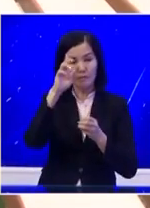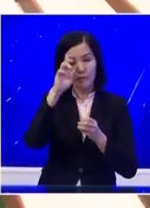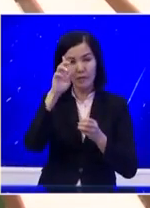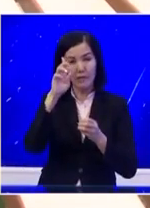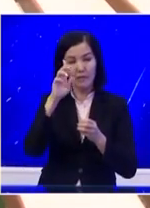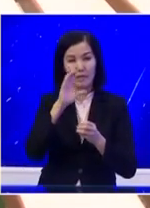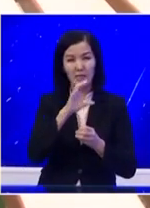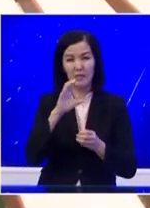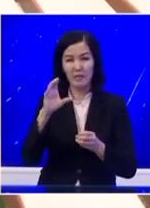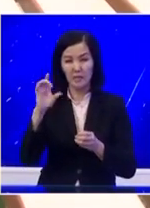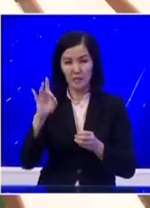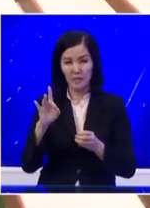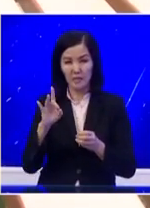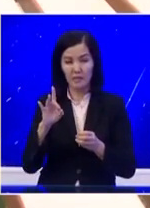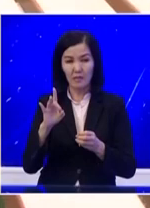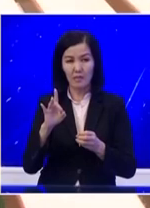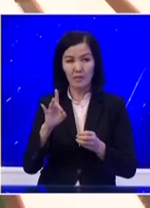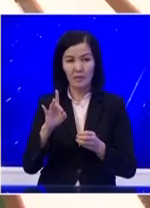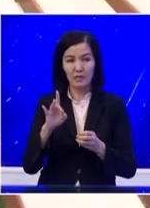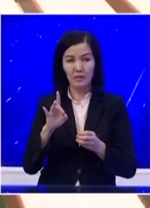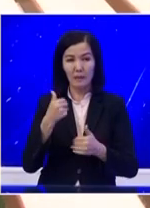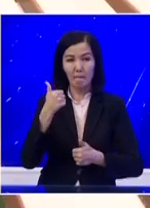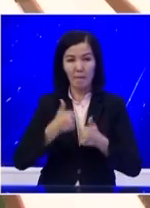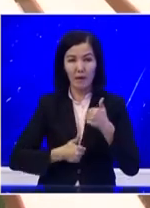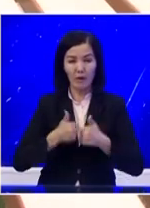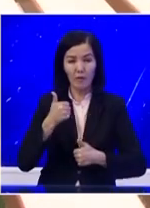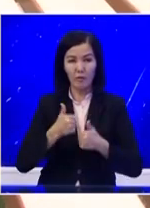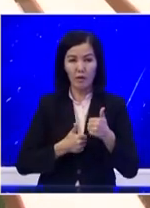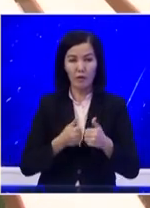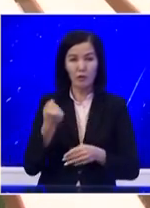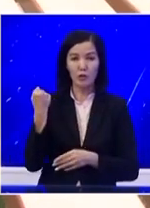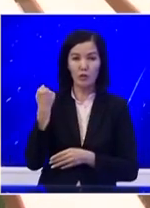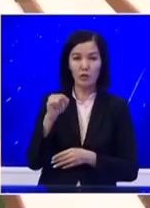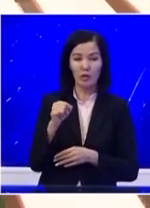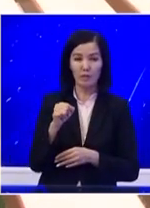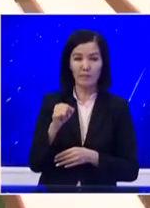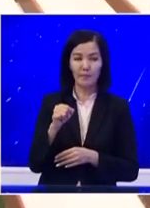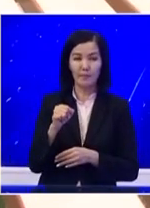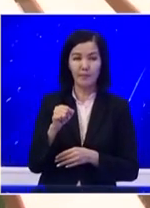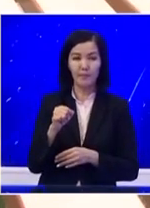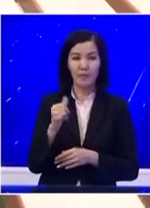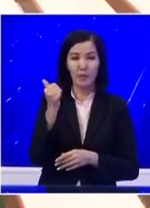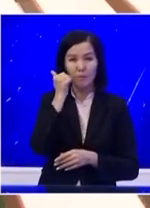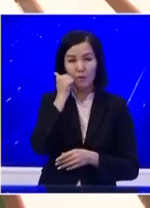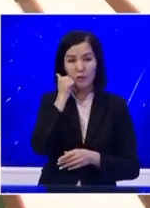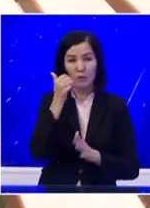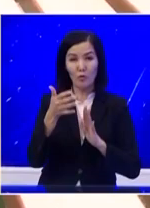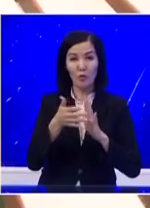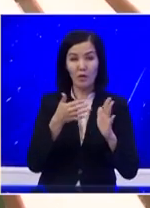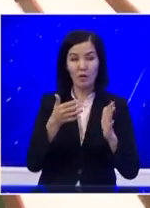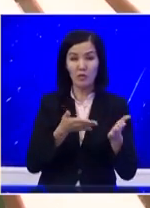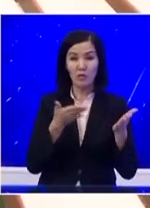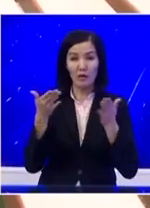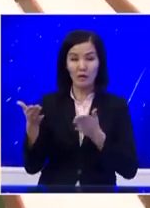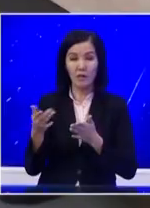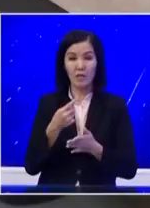Кеңес одағының 15 мемлекетінің ішінде байқаудан жүлделі орын алып, оны Мәскеуге шақырған жаңағындай